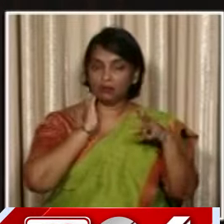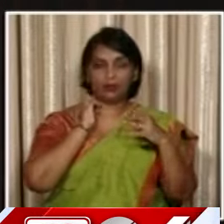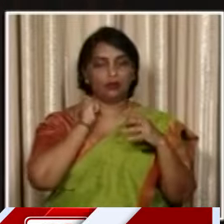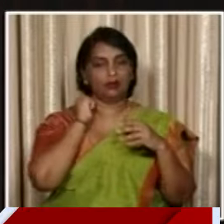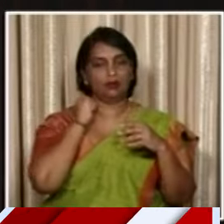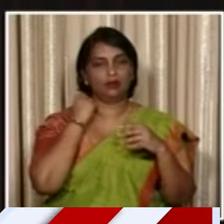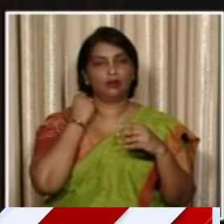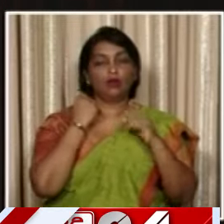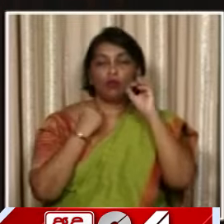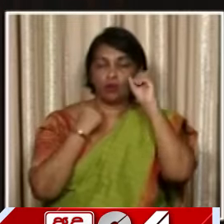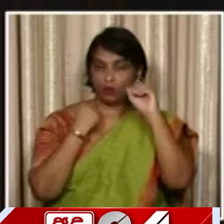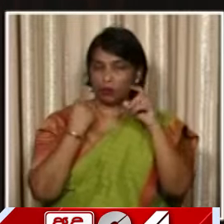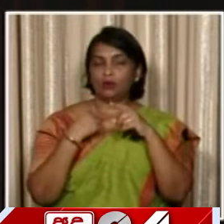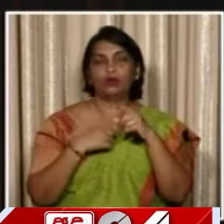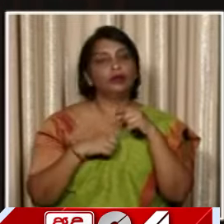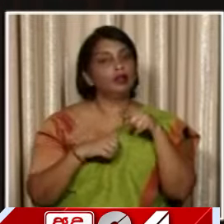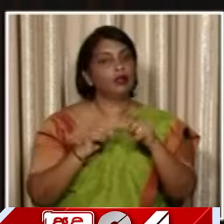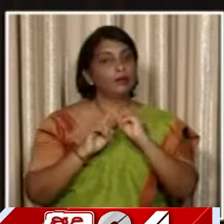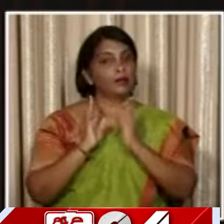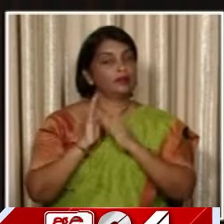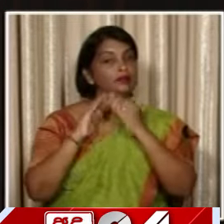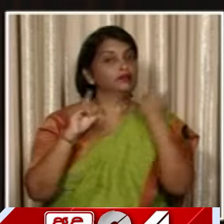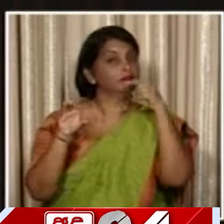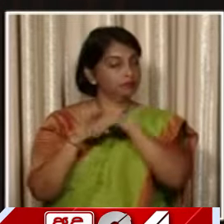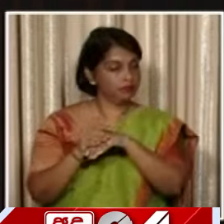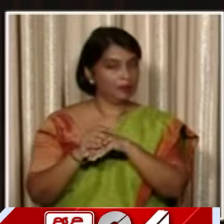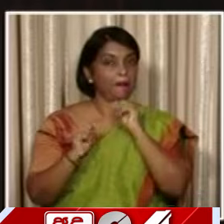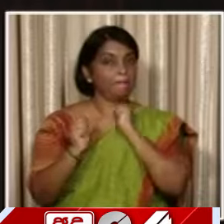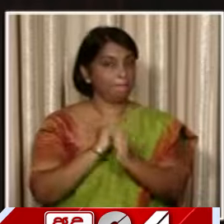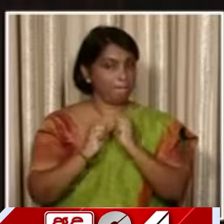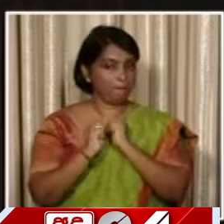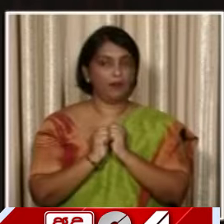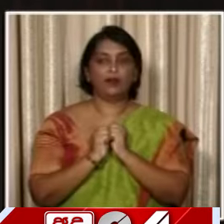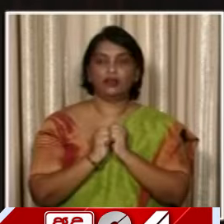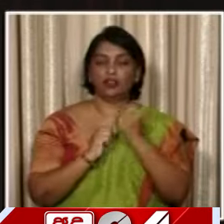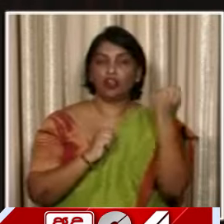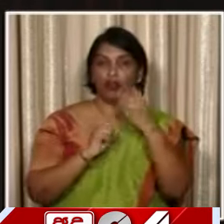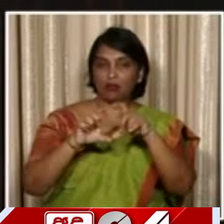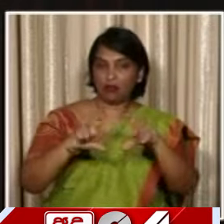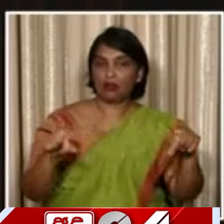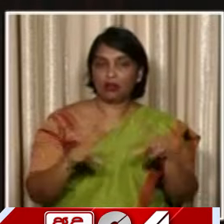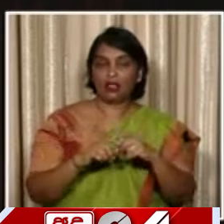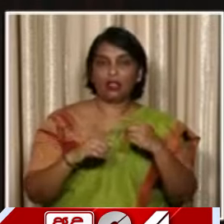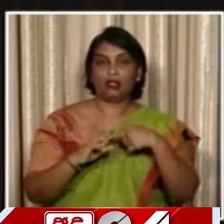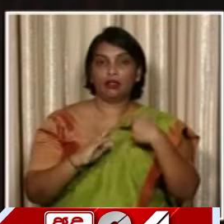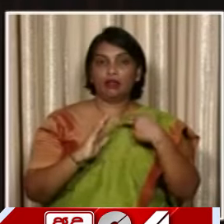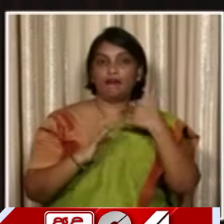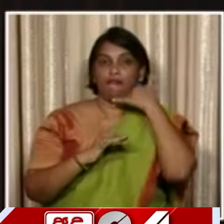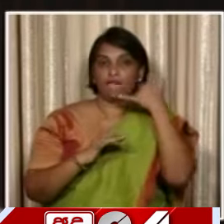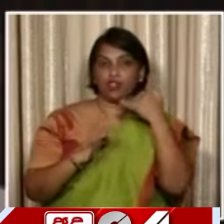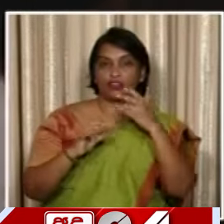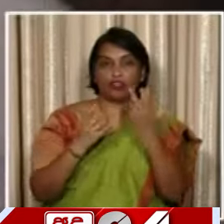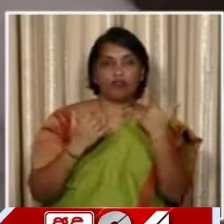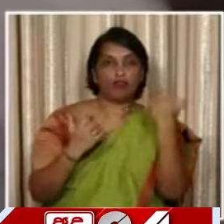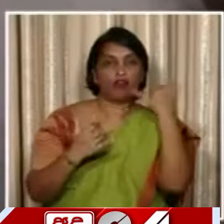කලින් උදෑසනම අරලියගහ මන්දිරයට පැමිණි බස් රථවල අංක ටික දිවයින පුරා වට්ස්ඇප් මාධ්‍ය